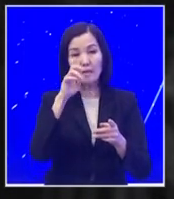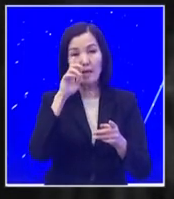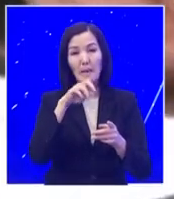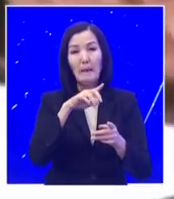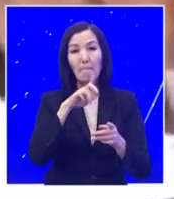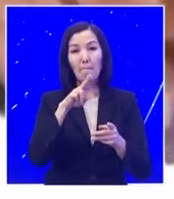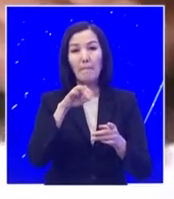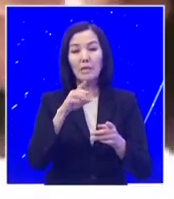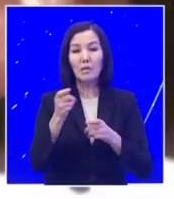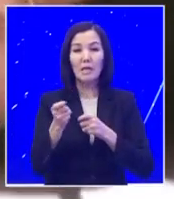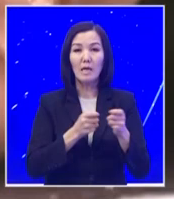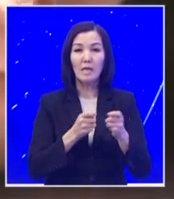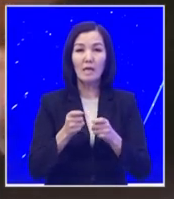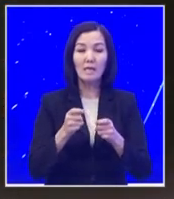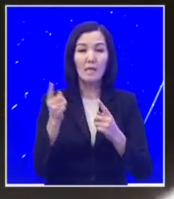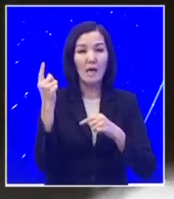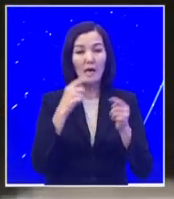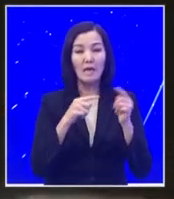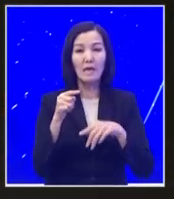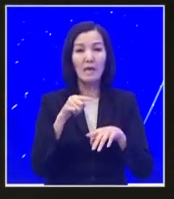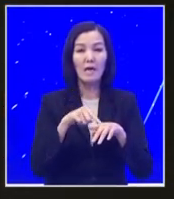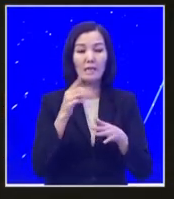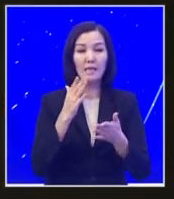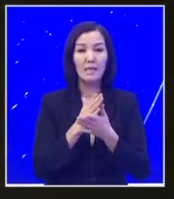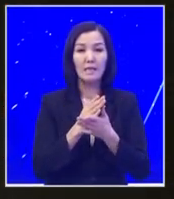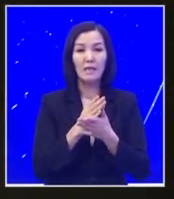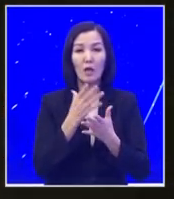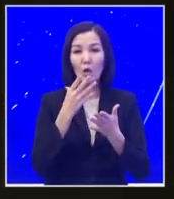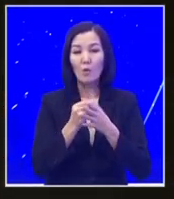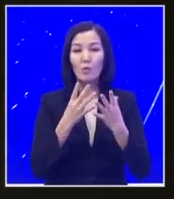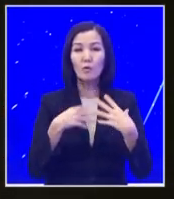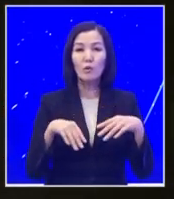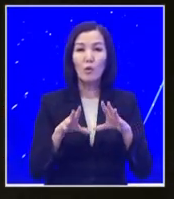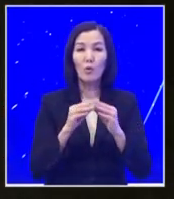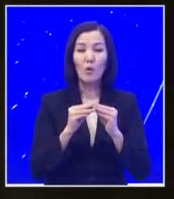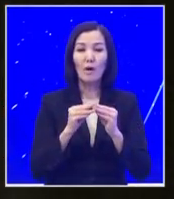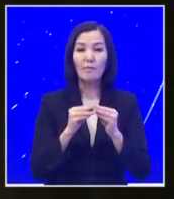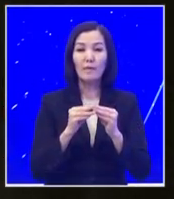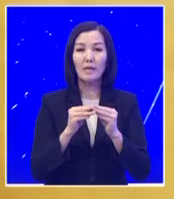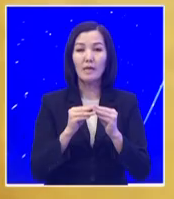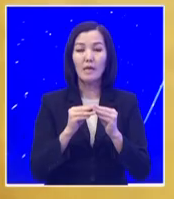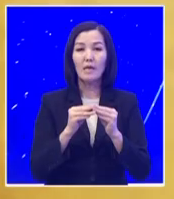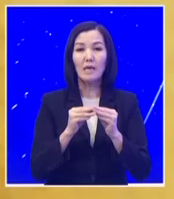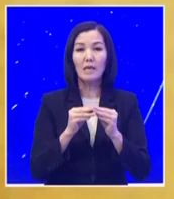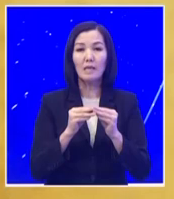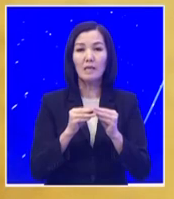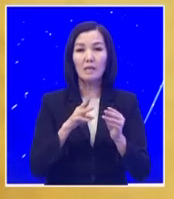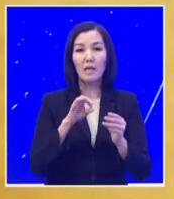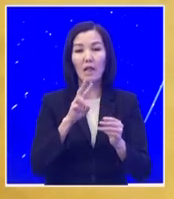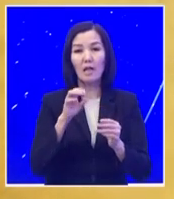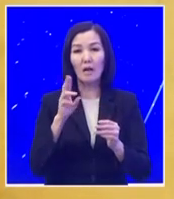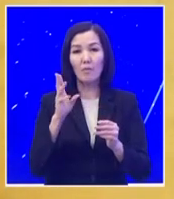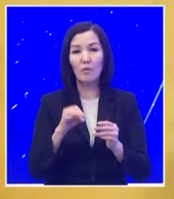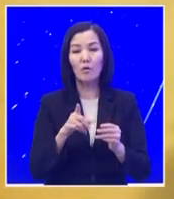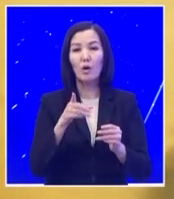озбырлық туралы мәліметтер ақынға ерекше әсер етеді. Өз қоғамын електен өткізуге септеседі. Орыс зиялысымен таныстық Нифонт Долгополов,